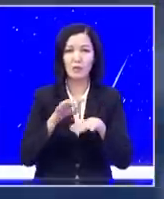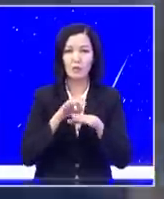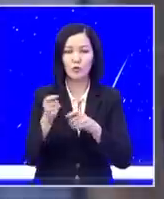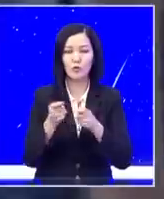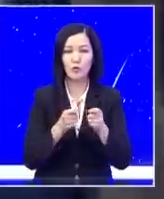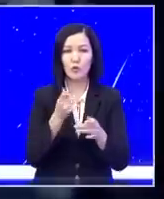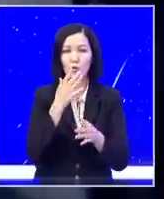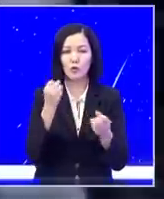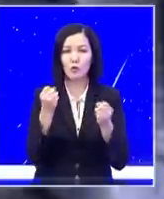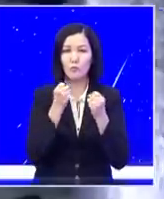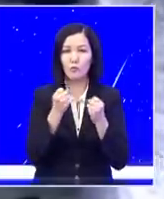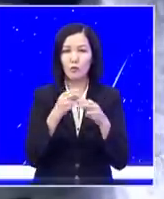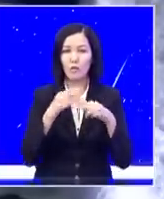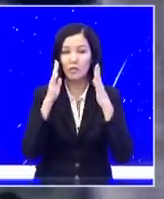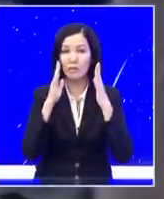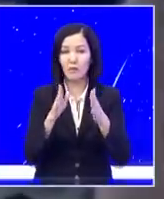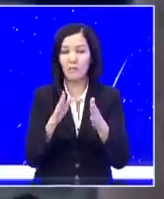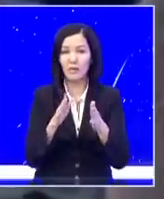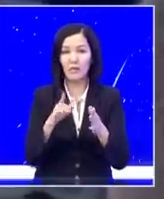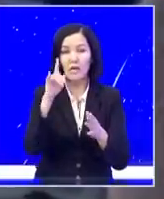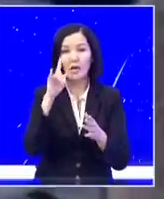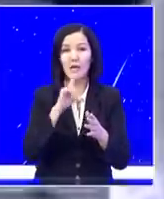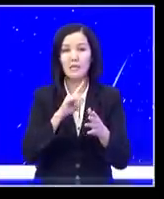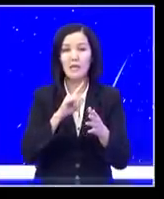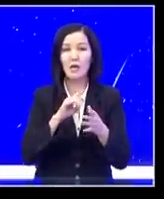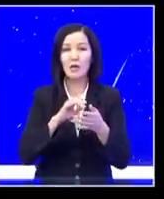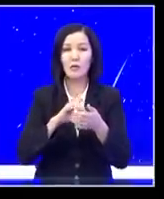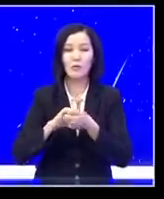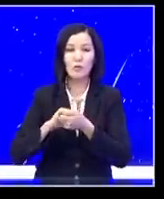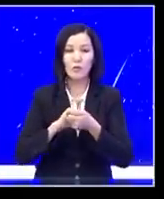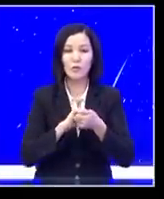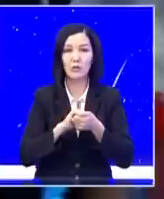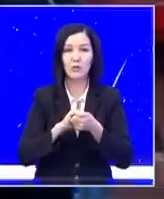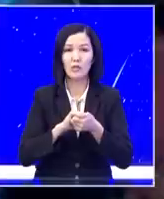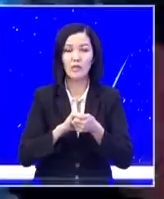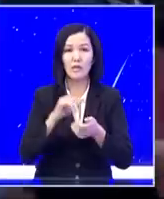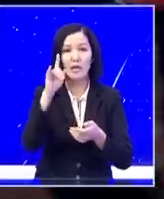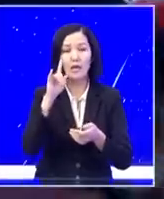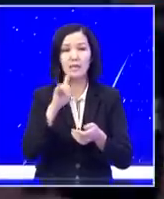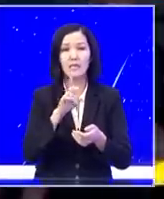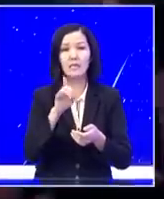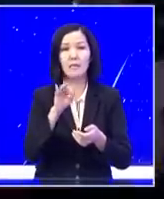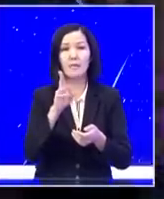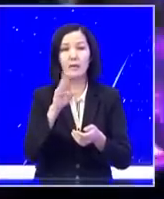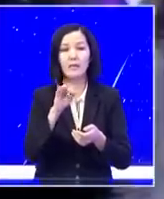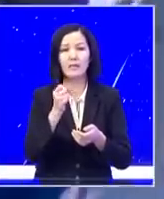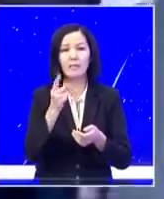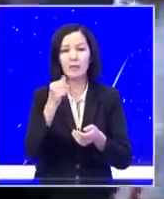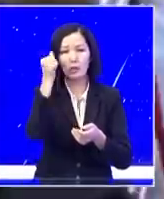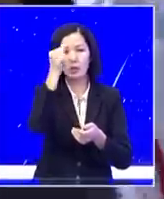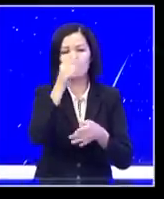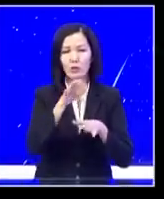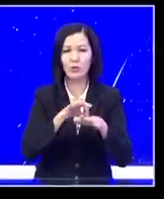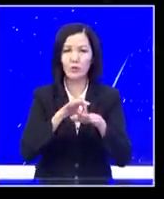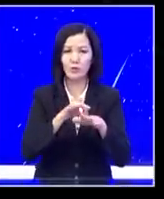ұлттық спорттың дамуына ерекше мән беретін. Ол қазақ күресінен түйе палуандар арасындағы өтетін Қазақстан барысы турнирін бірнеше жыл жүргізді.